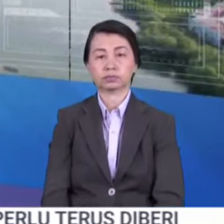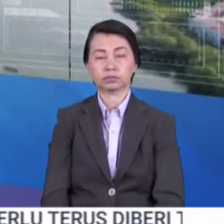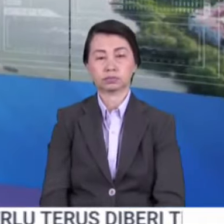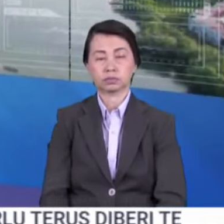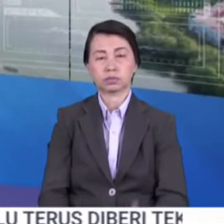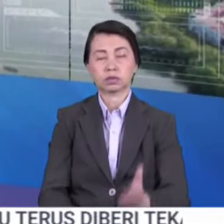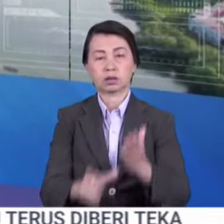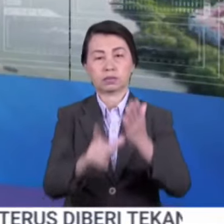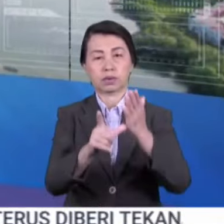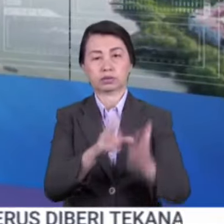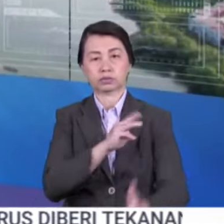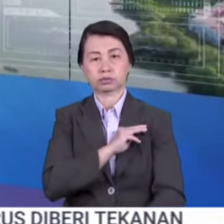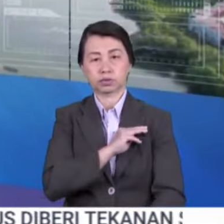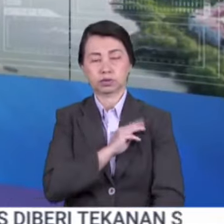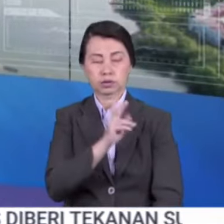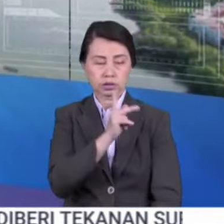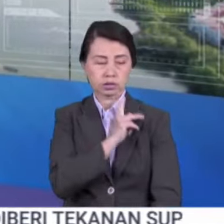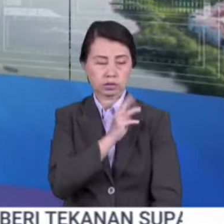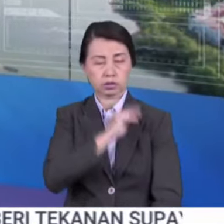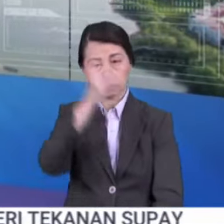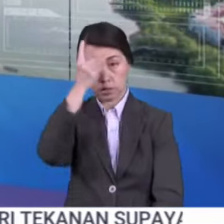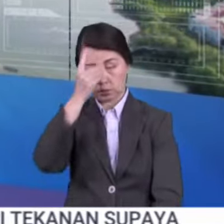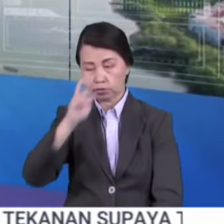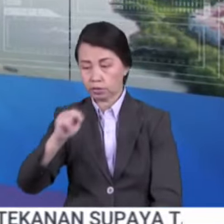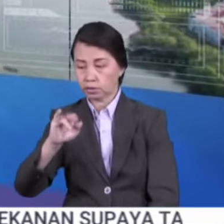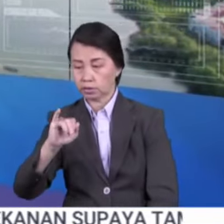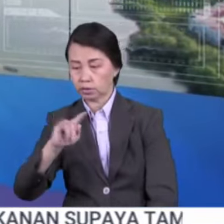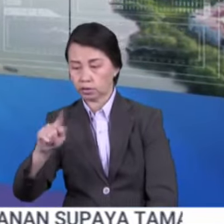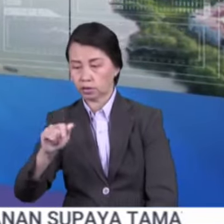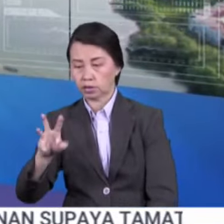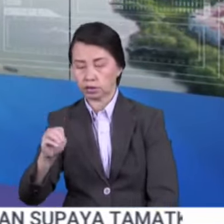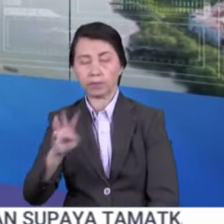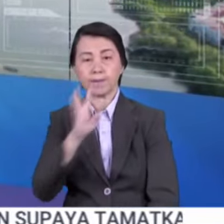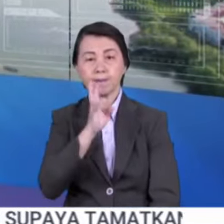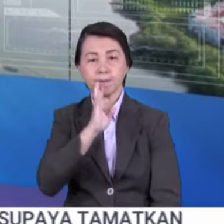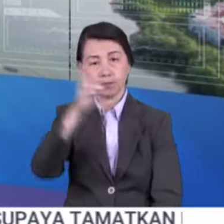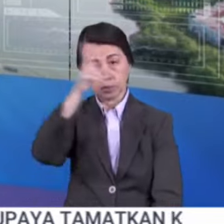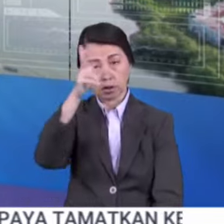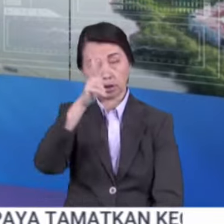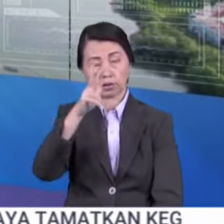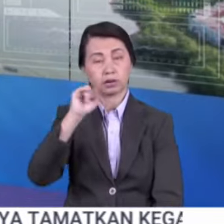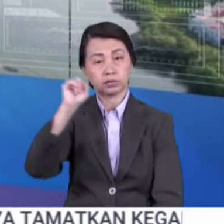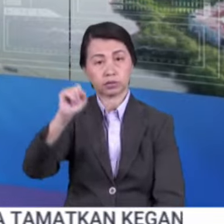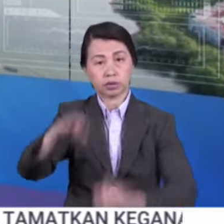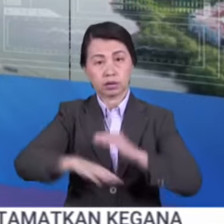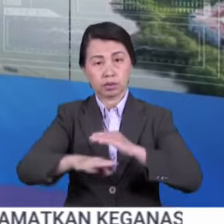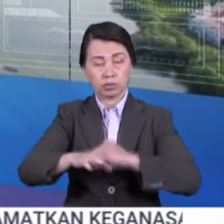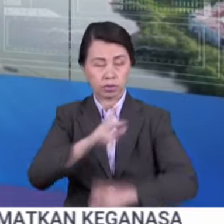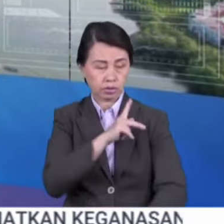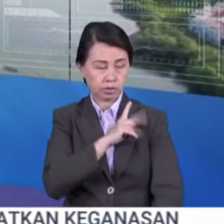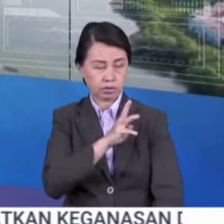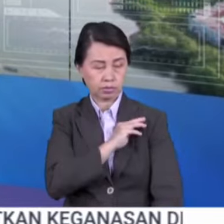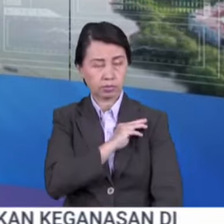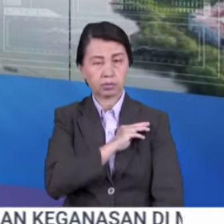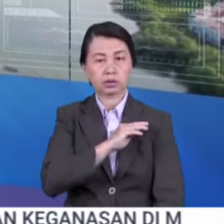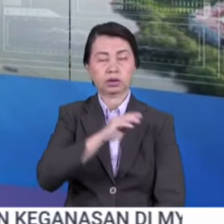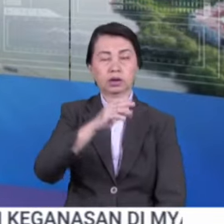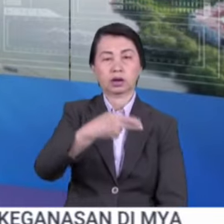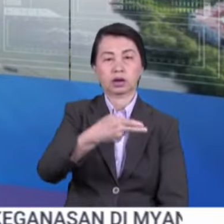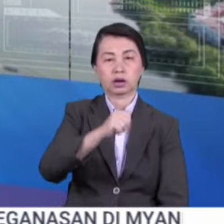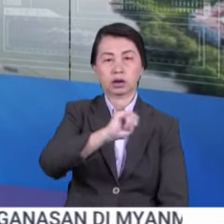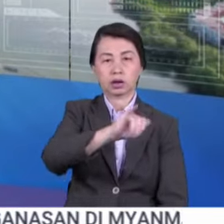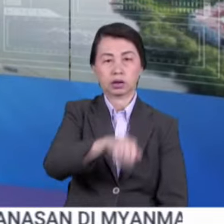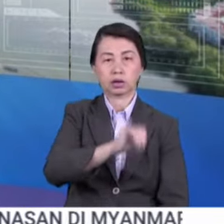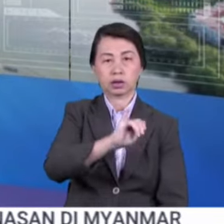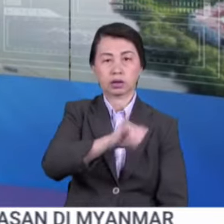Pembantu Menteri kepada Ketua Menteri Dato' Nizam Abu Bakar Titingan menegaskan kerajaan negeri di bawah pimpinan Ketua Menteri Dato' Seri Panglima Haji G.